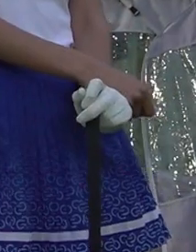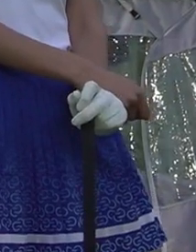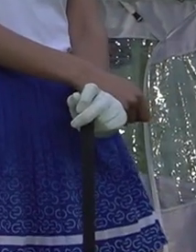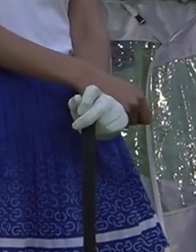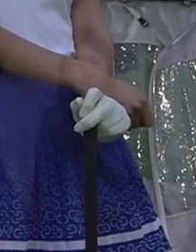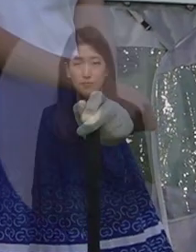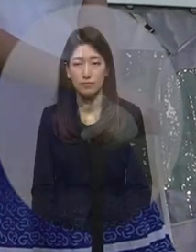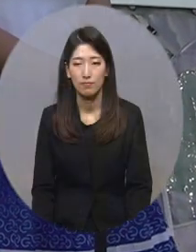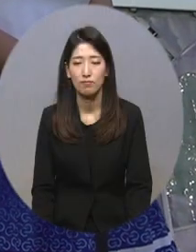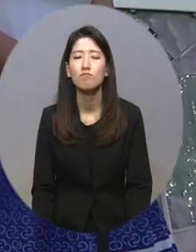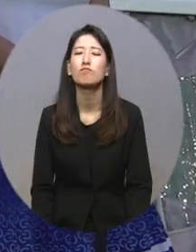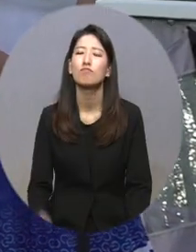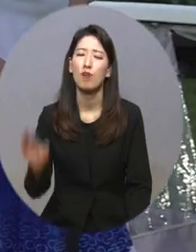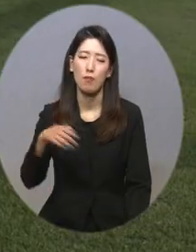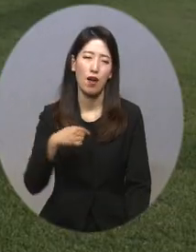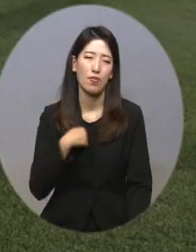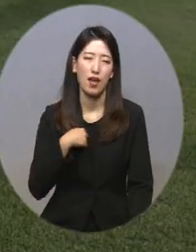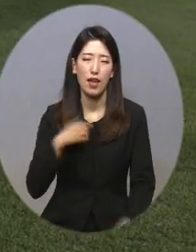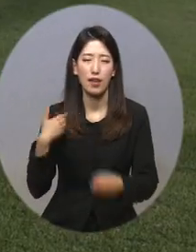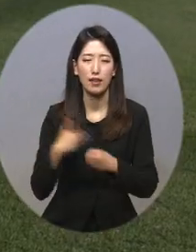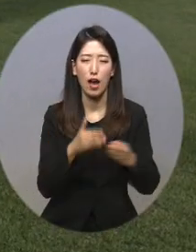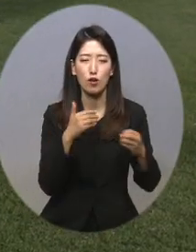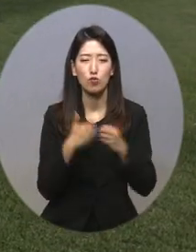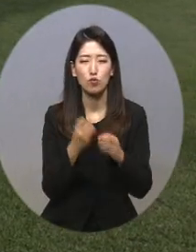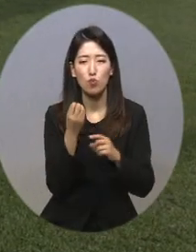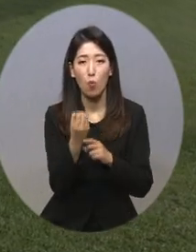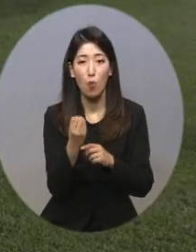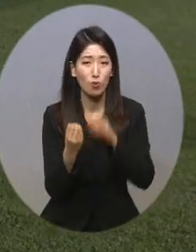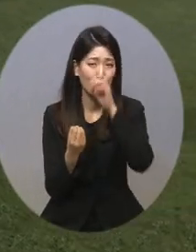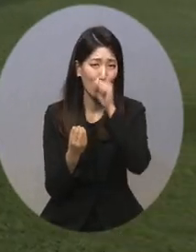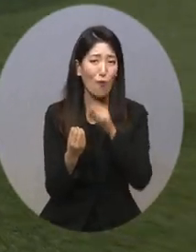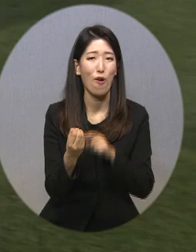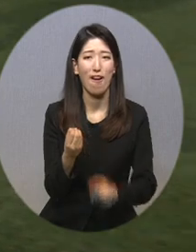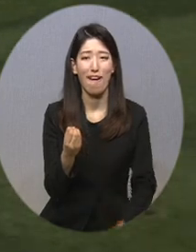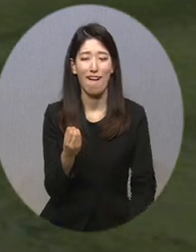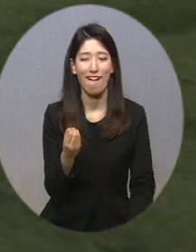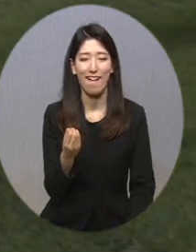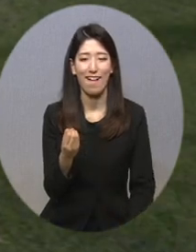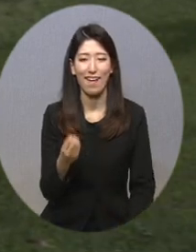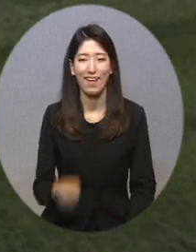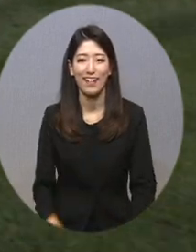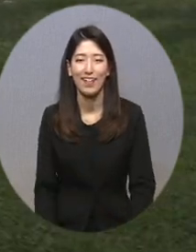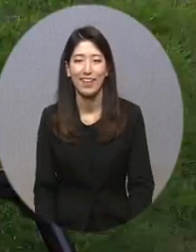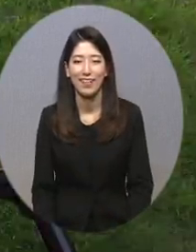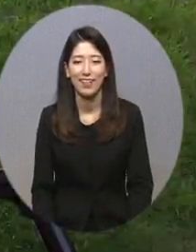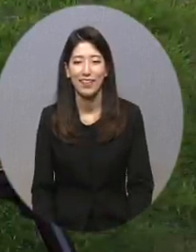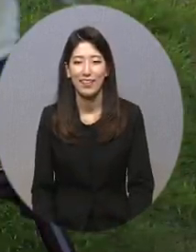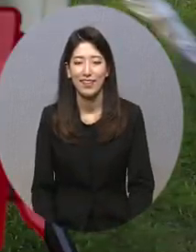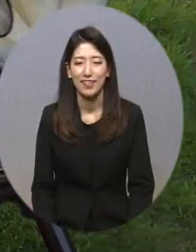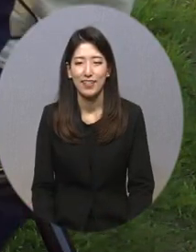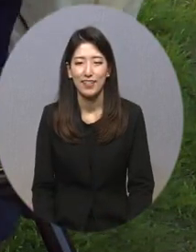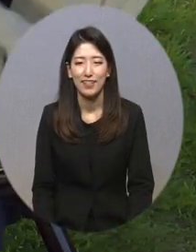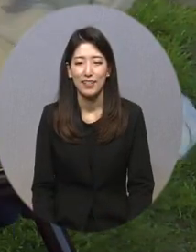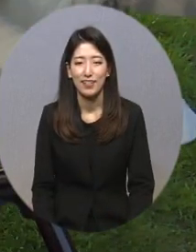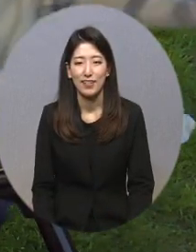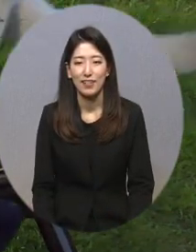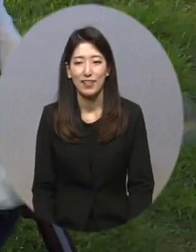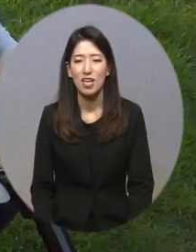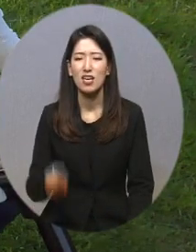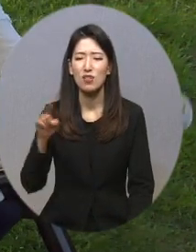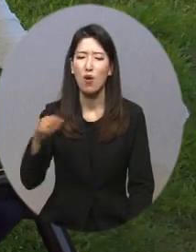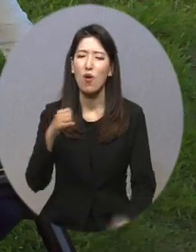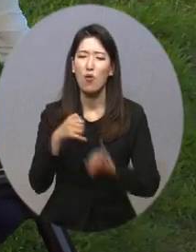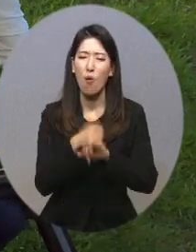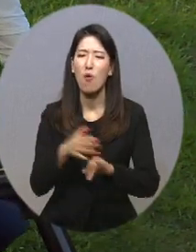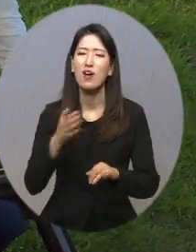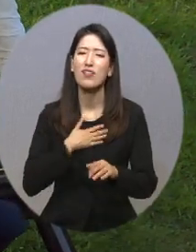역시 탁구공. 탁구공. 아, 와, 탁구공 네. 좋다. 최고. 끝까지 갔어. 이 자식. 영훈이, 어? 어? 친구